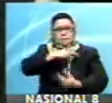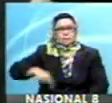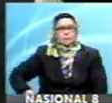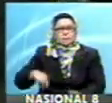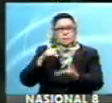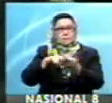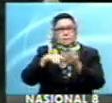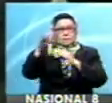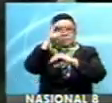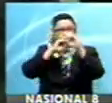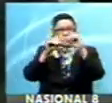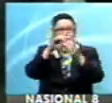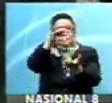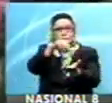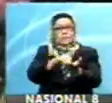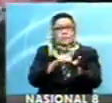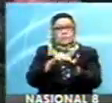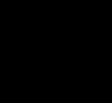meninjau tempat penyediaan makanan sebelum ke Kem